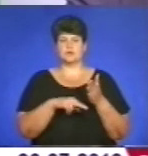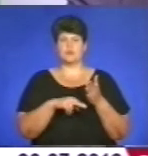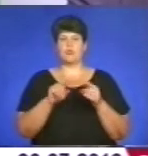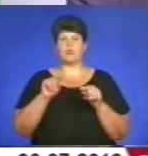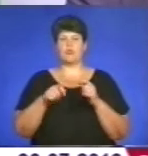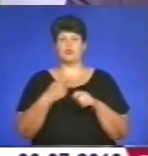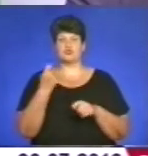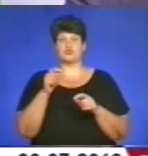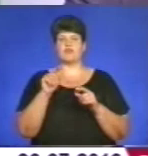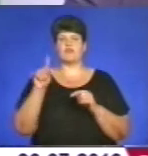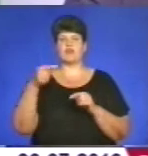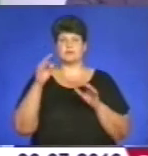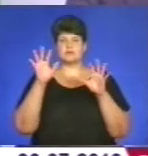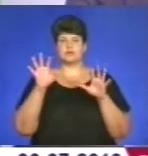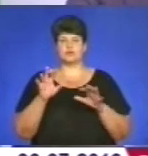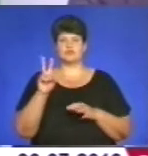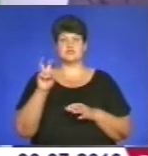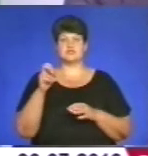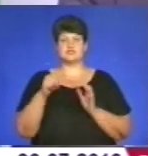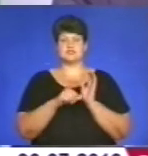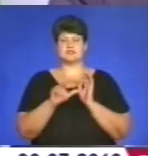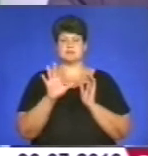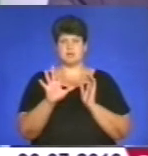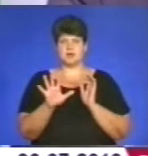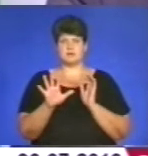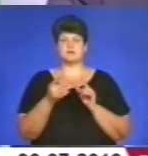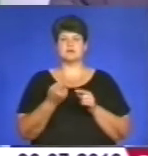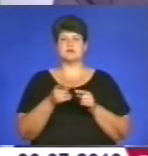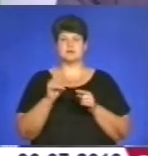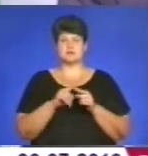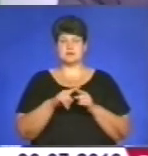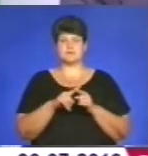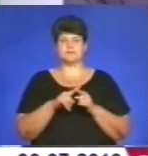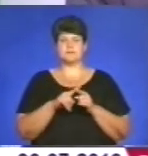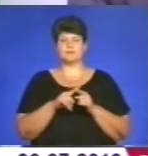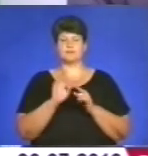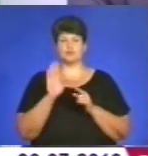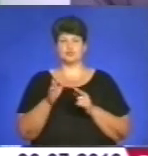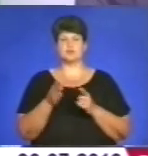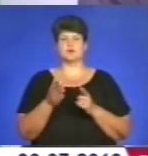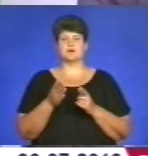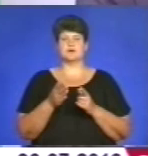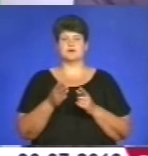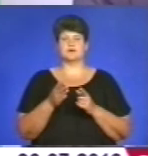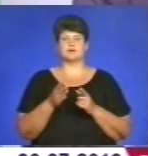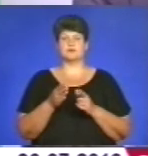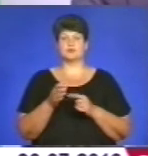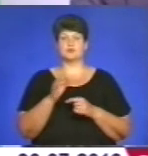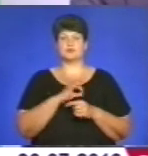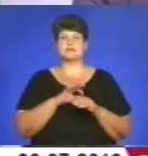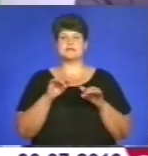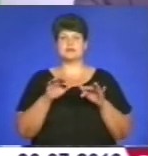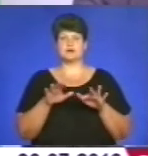вимоги закону 265. До таких суб'єктів господарювання будуть застосовуватися в першу чергу